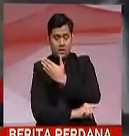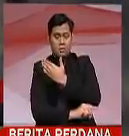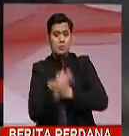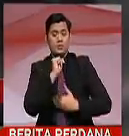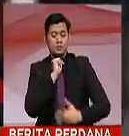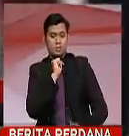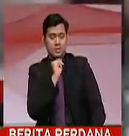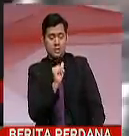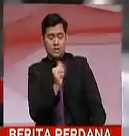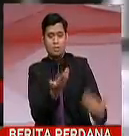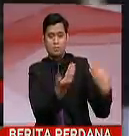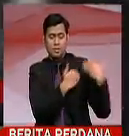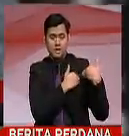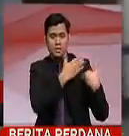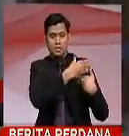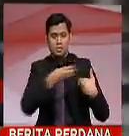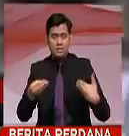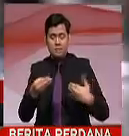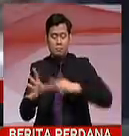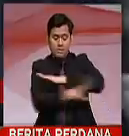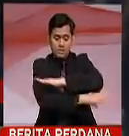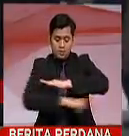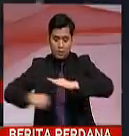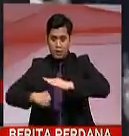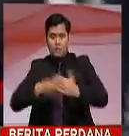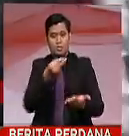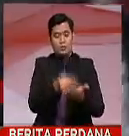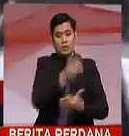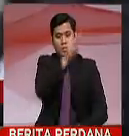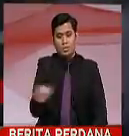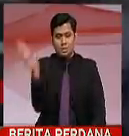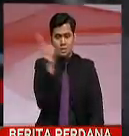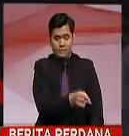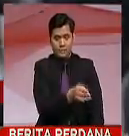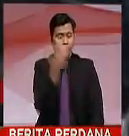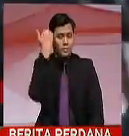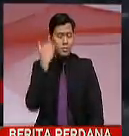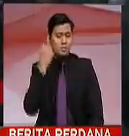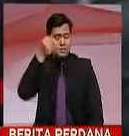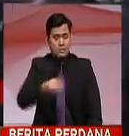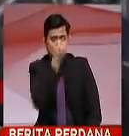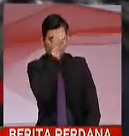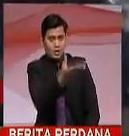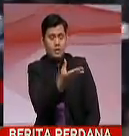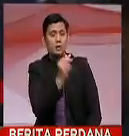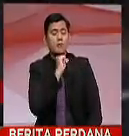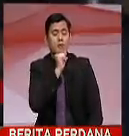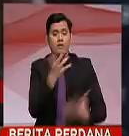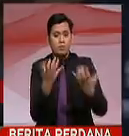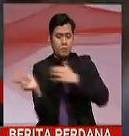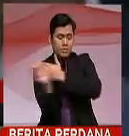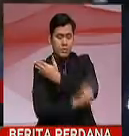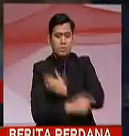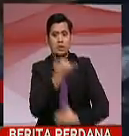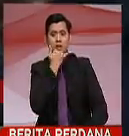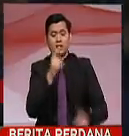pengubahan uang haram Hakim Muhammad Nasrun dalam keputusan berkata tujuan hukuman bukan bertujuan menghukum pesalah